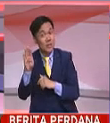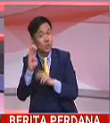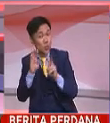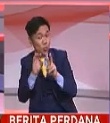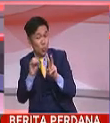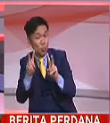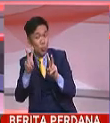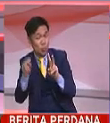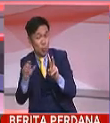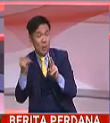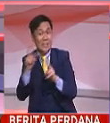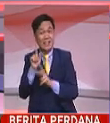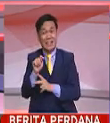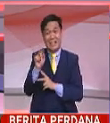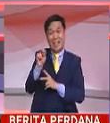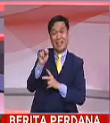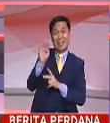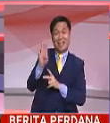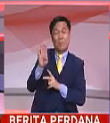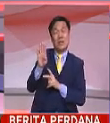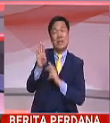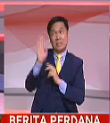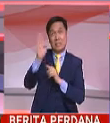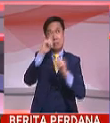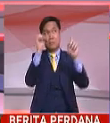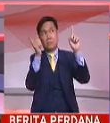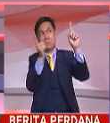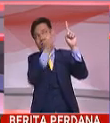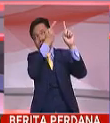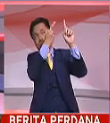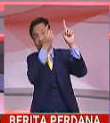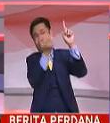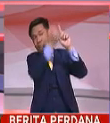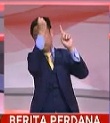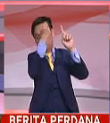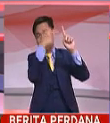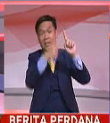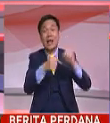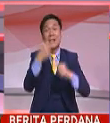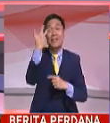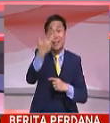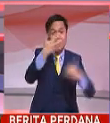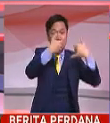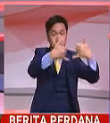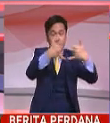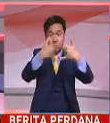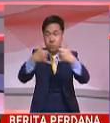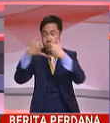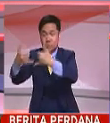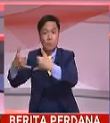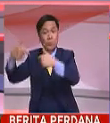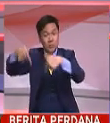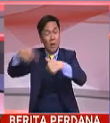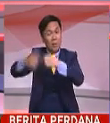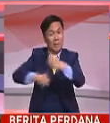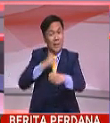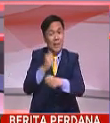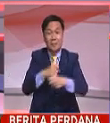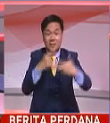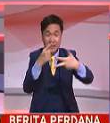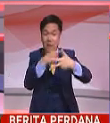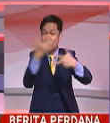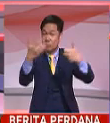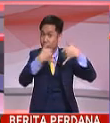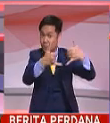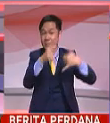kanoki tenaga nasional berhad MB Menetapkan sasaran yang tinggi untuk memenangi ke-33 piala yang dipertandingkan musim ini termasuk penelitian